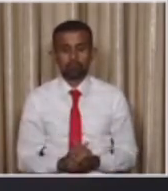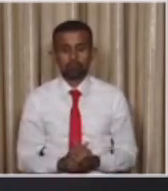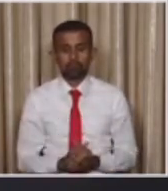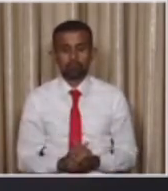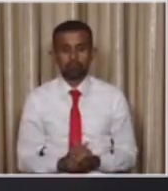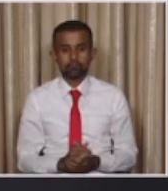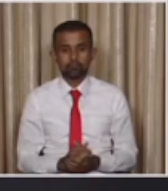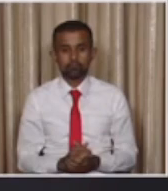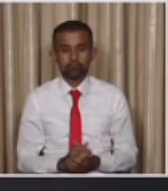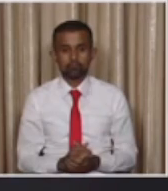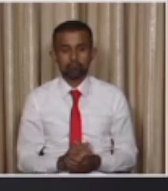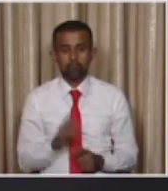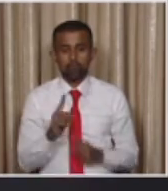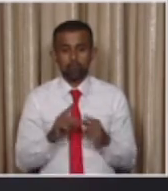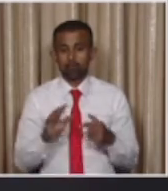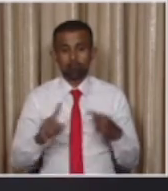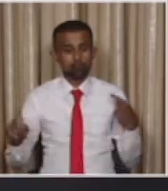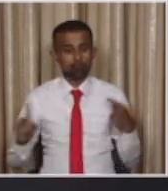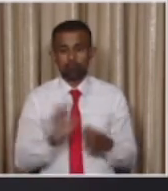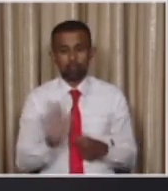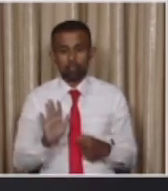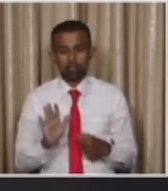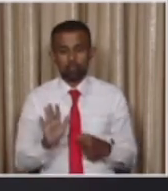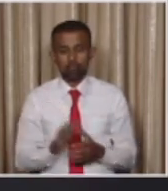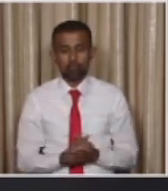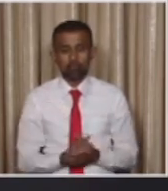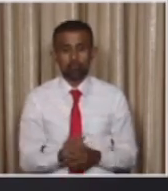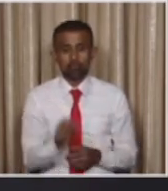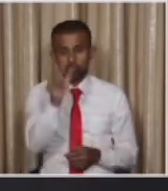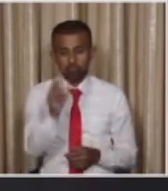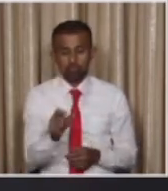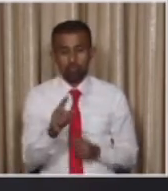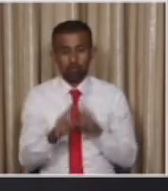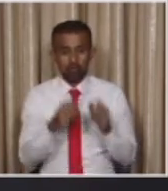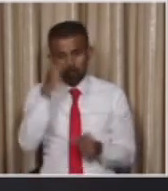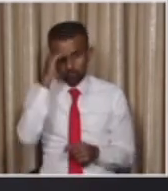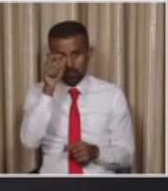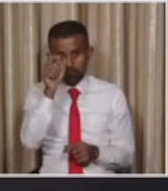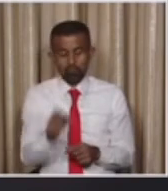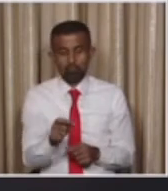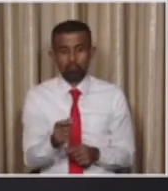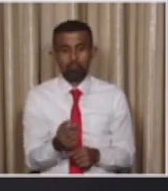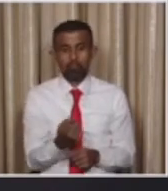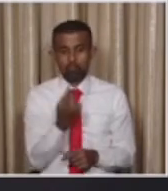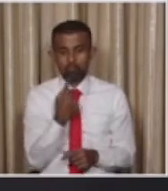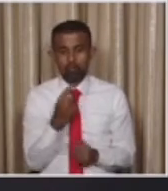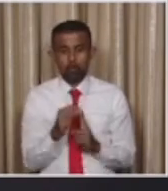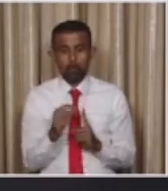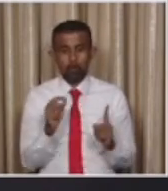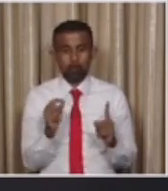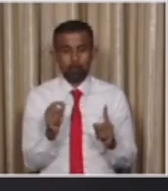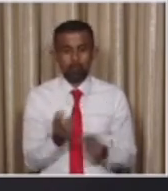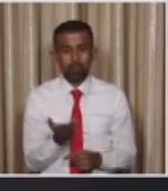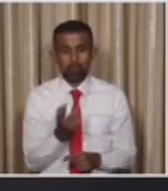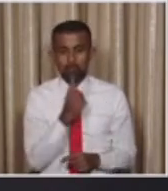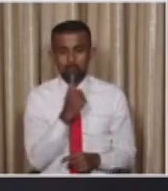මේක වැඩි කතාව දිග්ගසන්න නැතුව ඔබතුමත් එක්ක ගරු කතානායකතුමනි, ඔබතුමාගේ අවසරයේ පරිදි ගරු මන්ත්‍රීතුමාගෙන් අපි